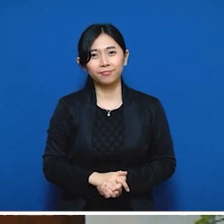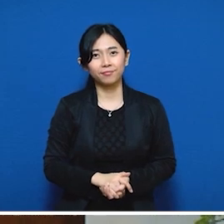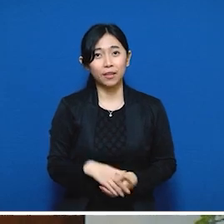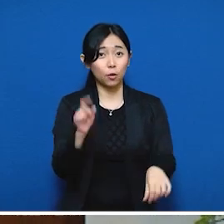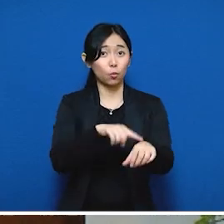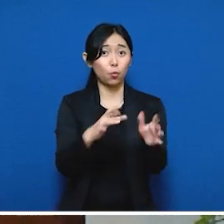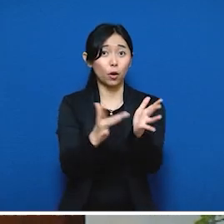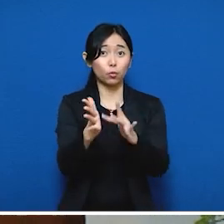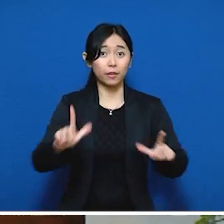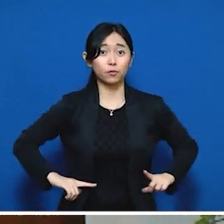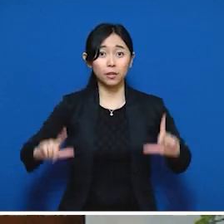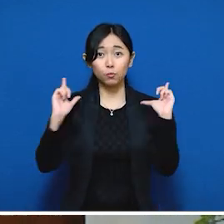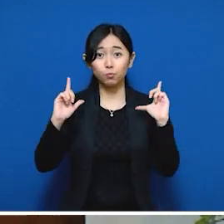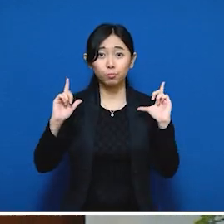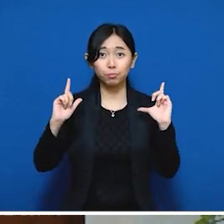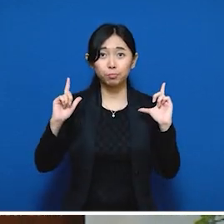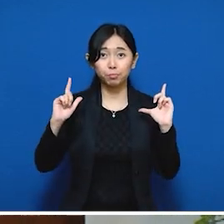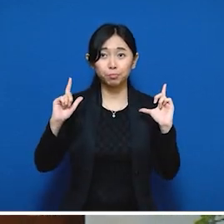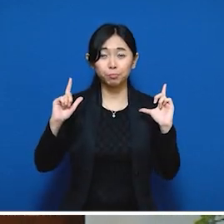Yesus hidup,